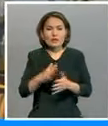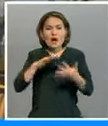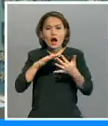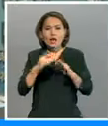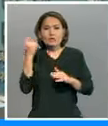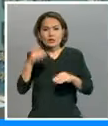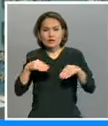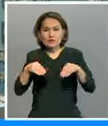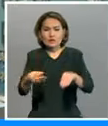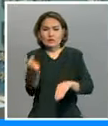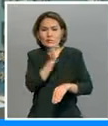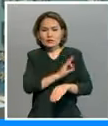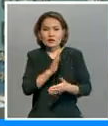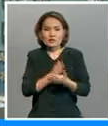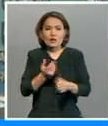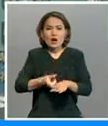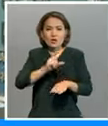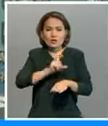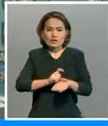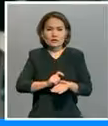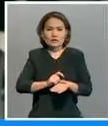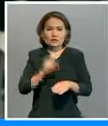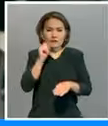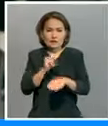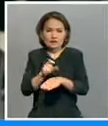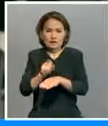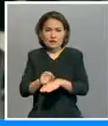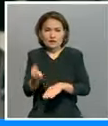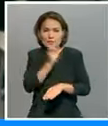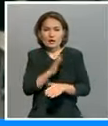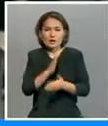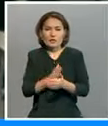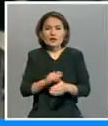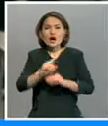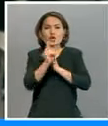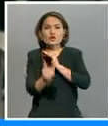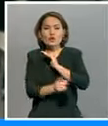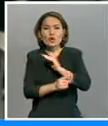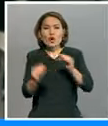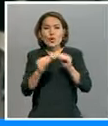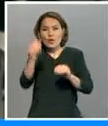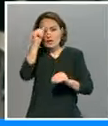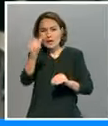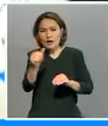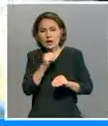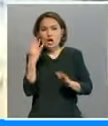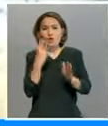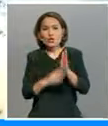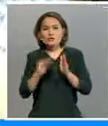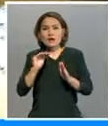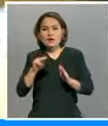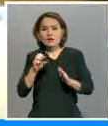салаларында қолданылады. Отандық өнімге сұраныс жыл санап артып келеді. Мәселен, соңғы 10 айда 92 мың тонна мүсәтір селитрасы